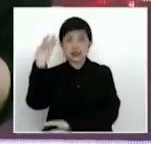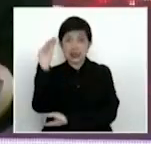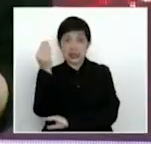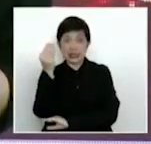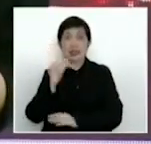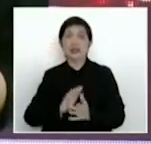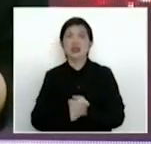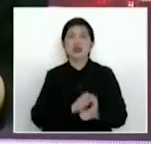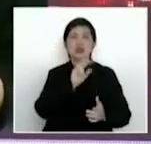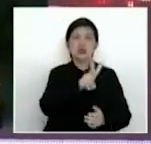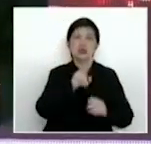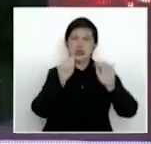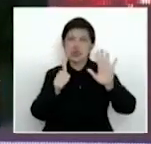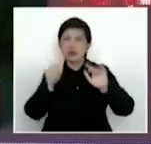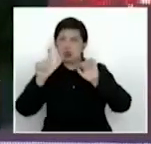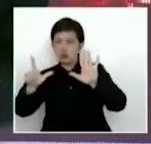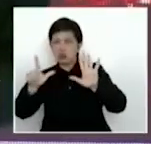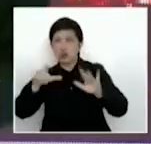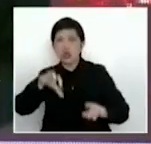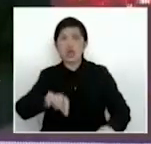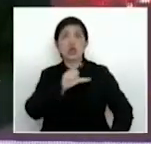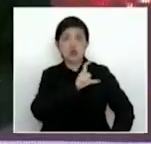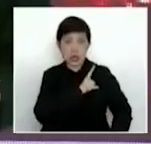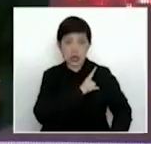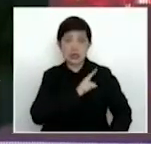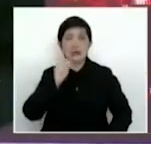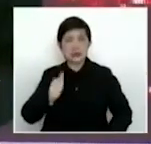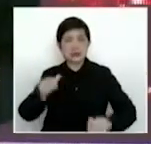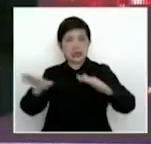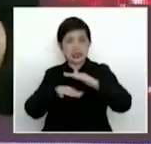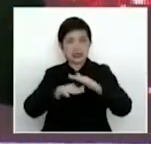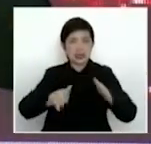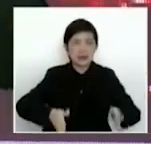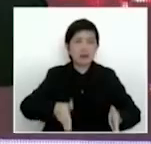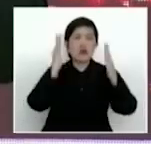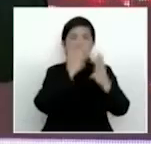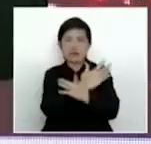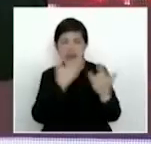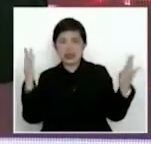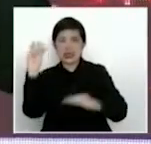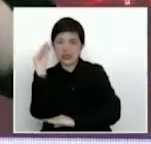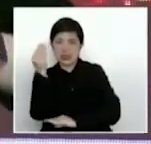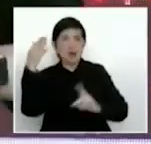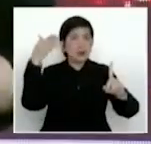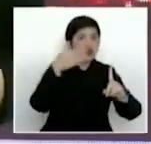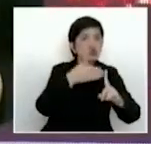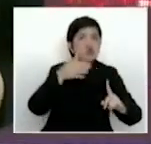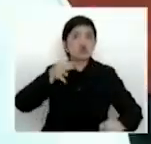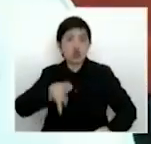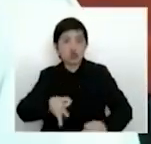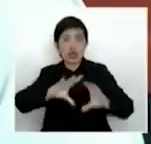206 67 Kelurahan yang bisa dijadikan basis pembangunan masyarakat Jakarta menuju kota